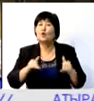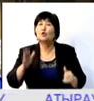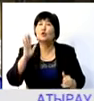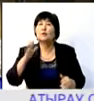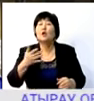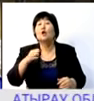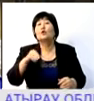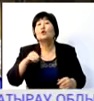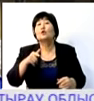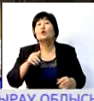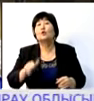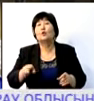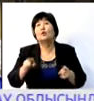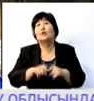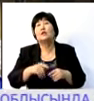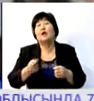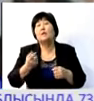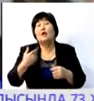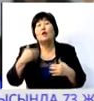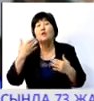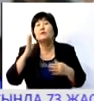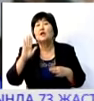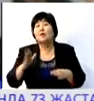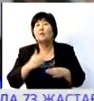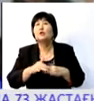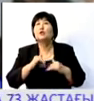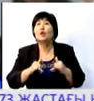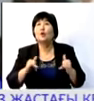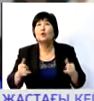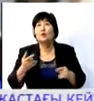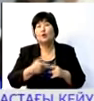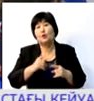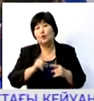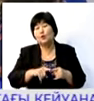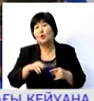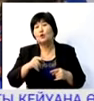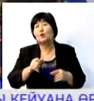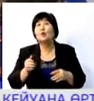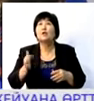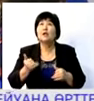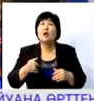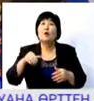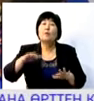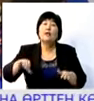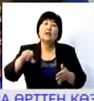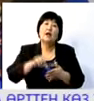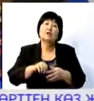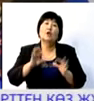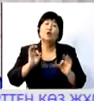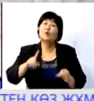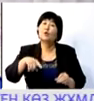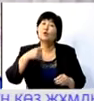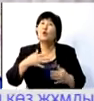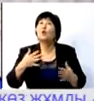ауру. Тұтығу кейде аяғасынан пайда болса, кейде білінбей жүріп бірте-бірте күшейе береді. Сондықтан тұтығудан айыру үшін баланың араласатын ортасының дұрыс сөйлеуінің